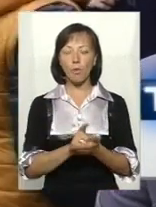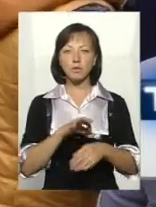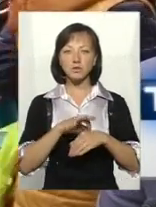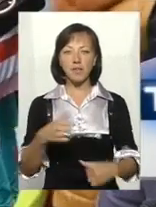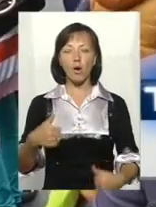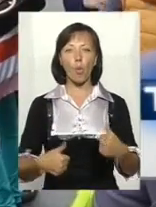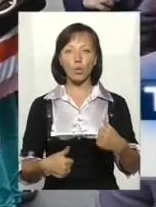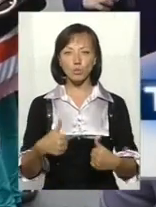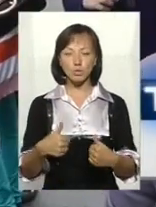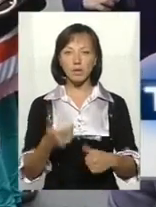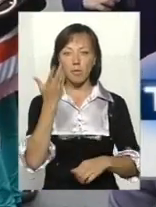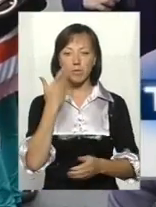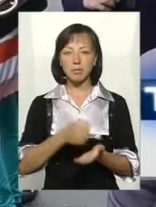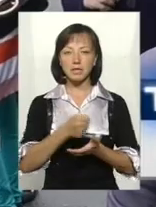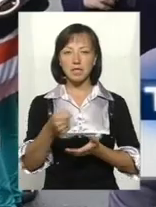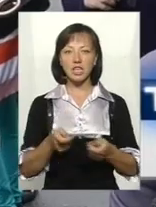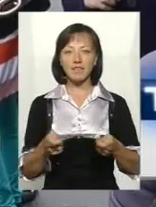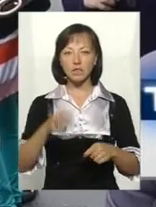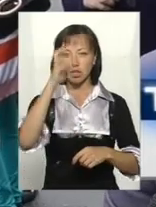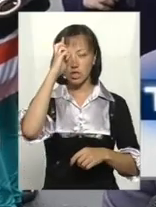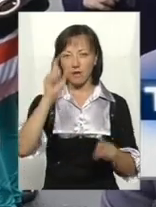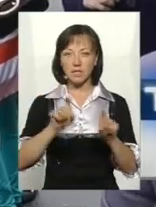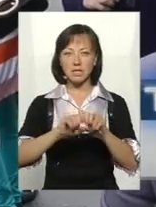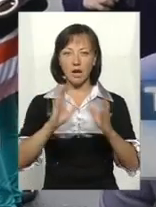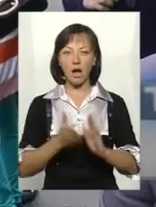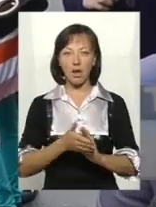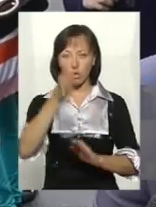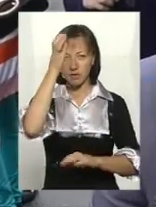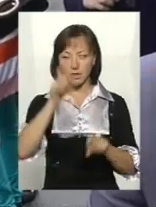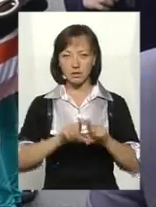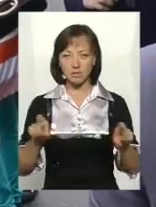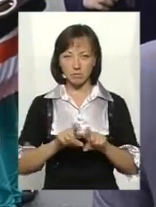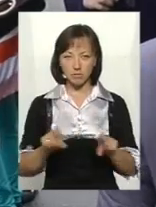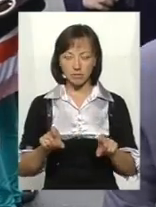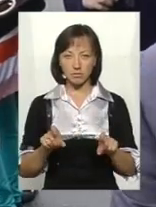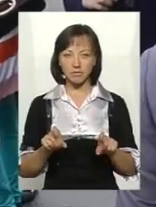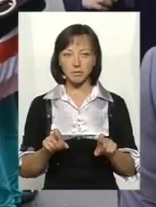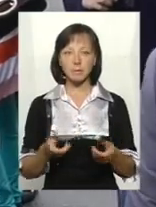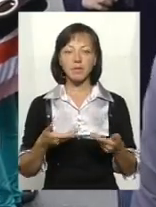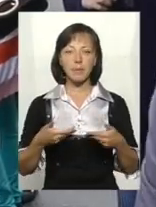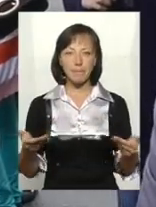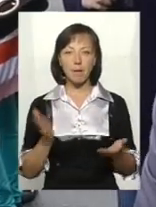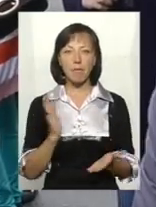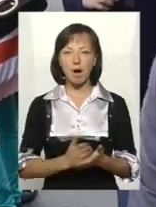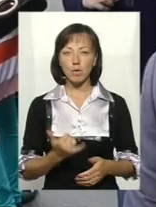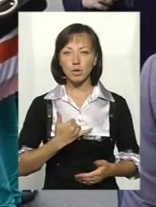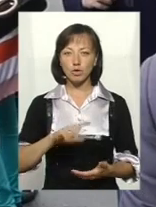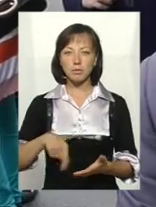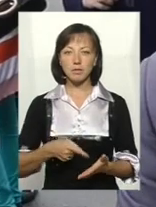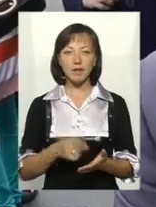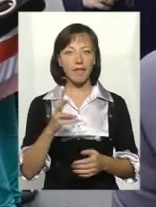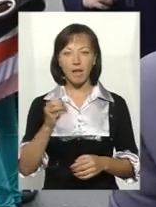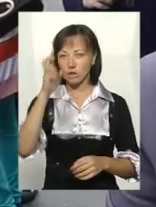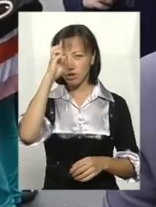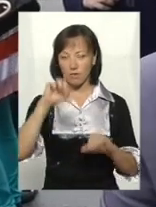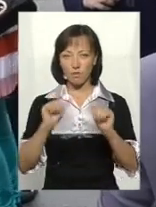проведення конкурсу при призначенні керівників державних загальноосвітніх навчальних закладів. Ми маємо в нашому місті не